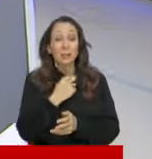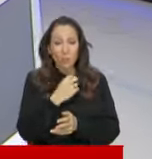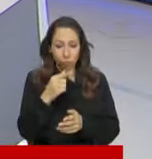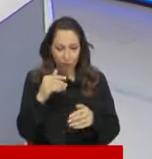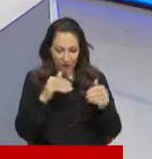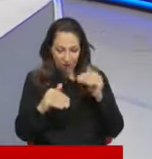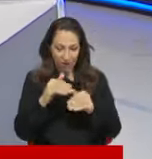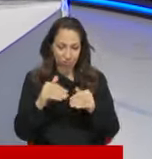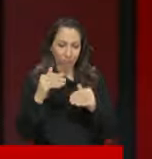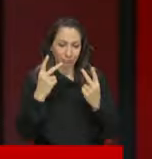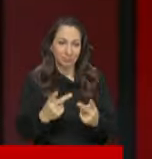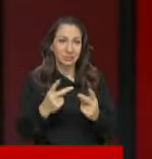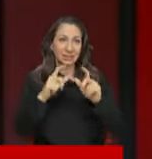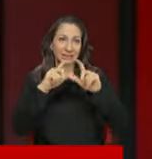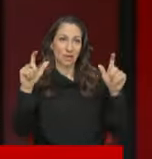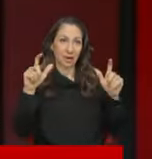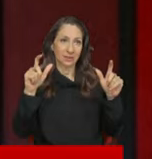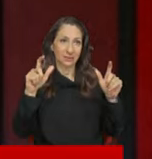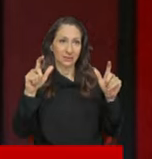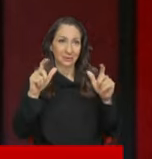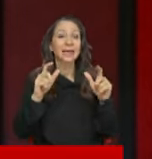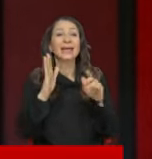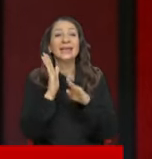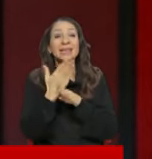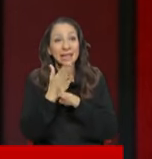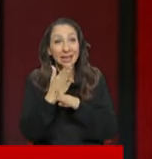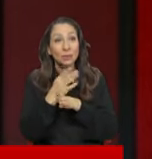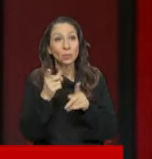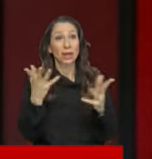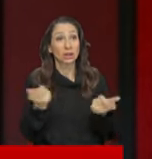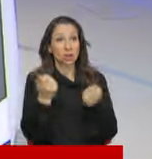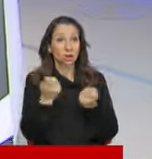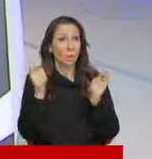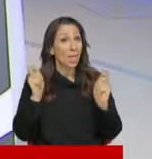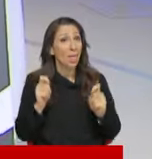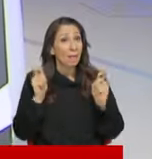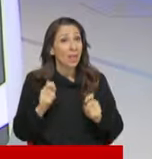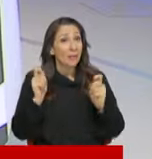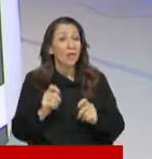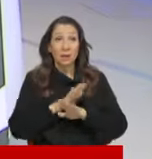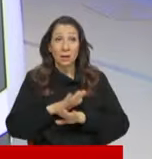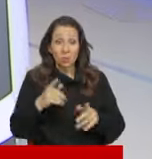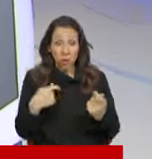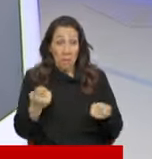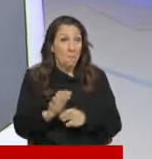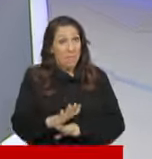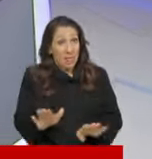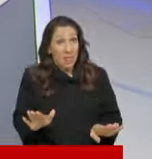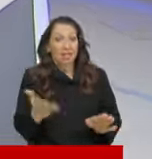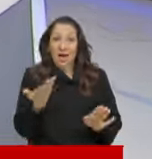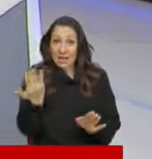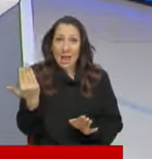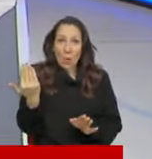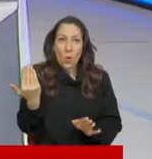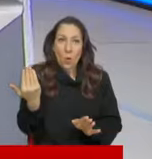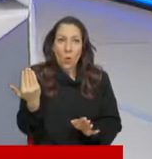bu seç Kımız sloganımız Çünkü bu kadar iş yaptık şunu söylüyoruz Diyoruz ki bak bu kadar iş yaptık Dahası da